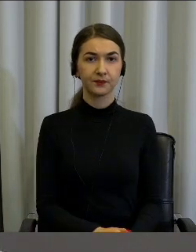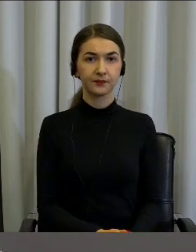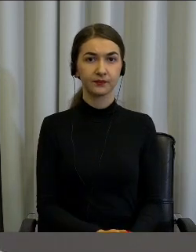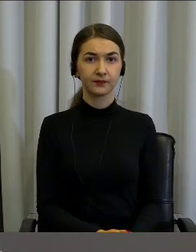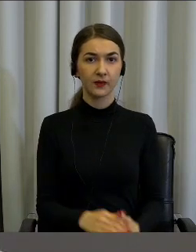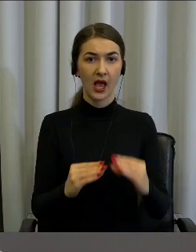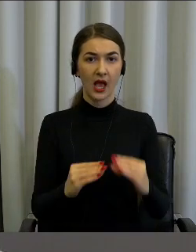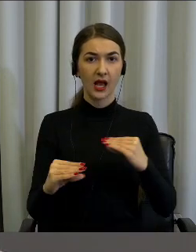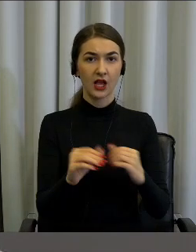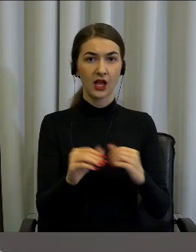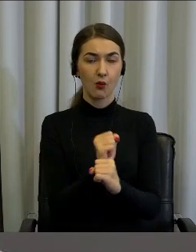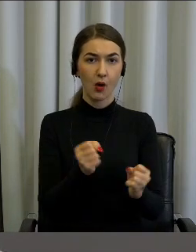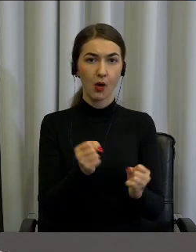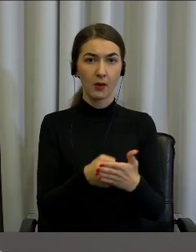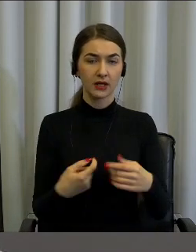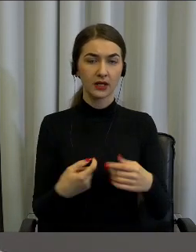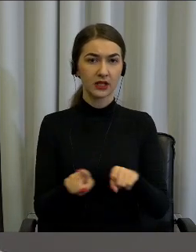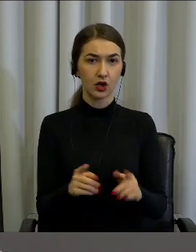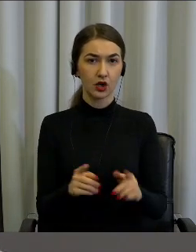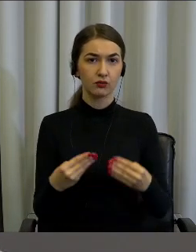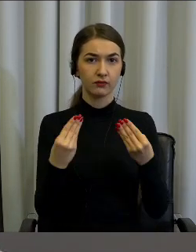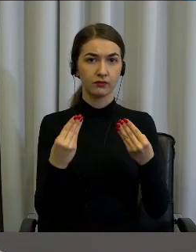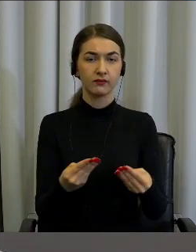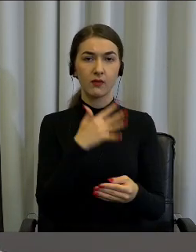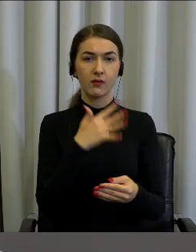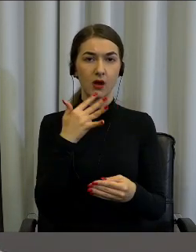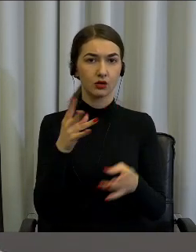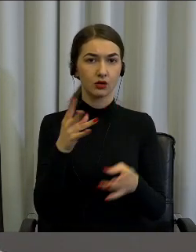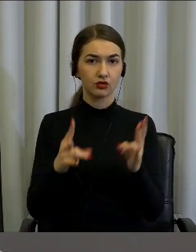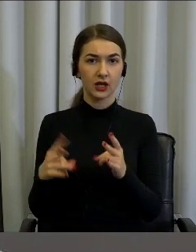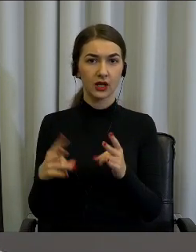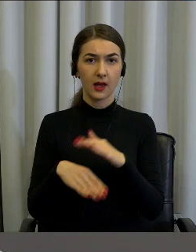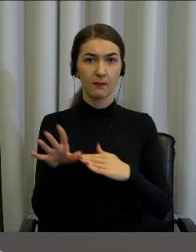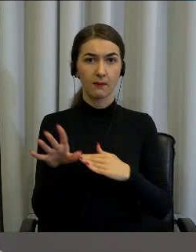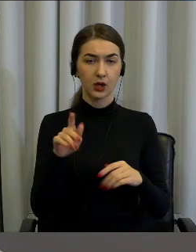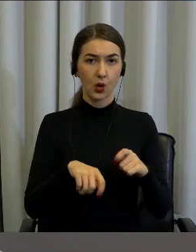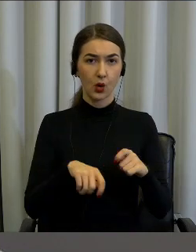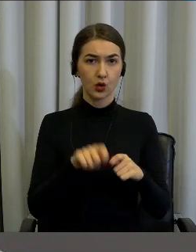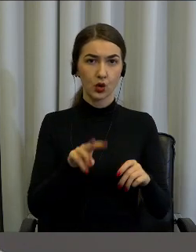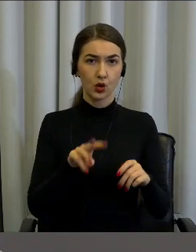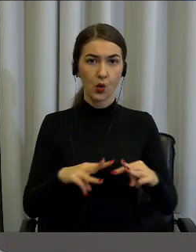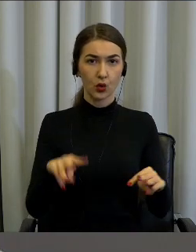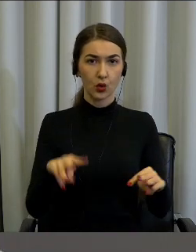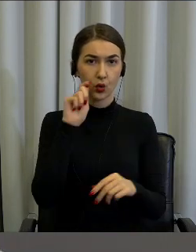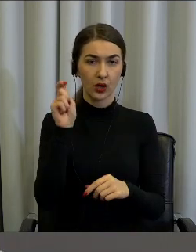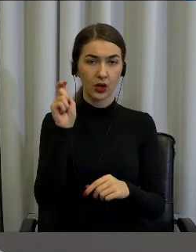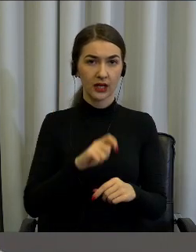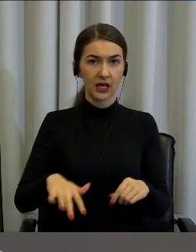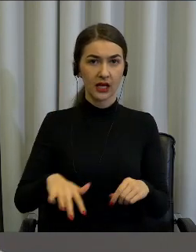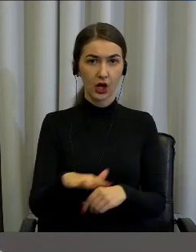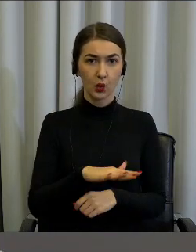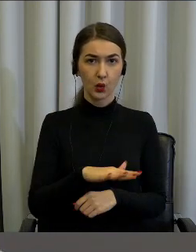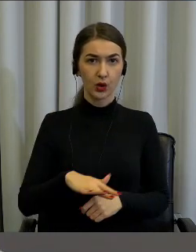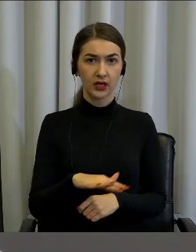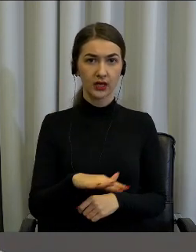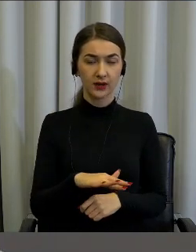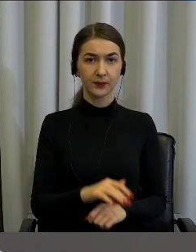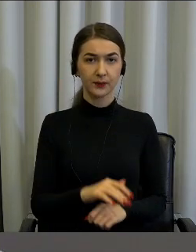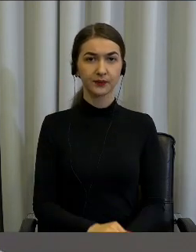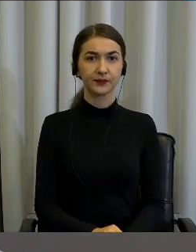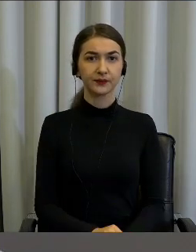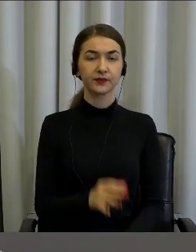бороприпаси також спричинили десятки жертв напідконтрольній уряду України території